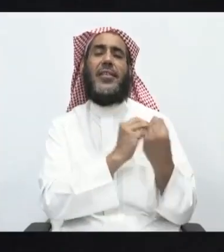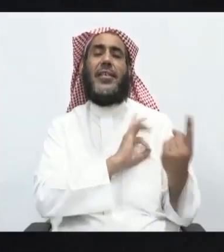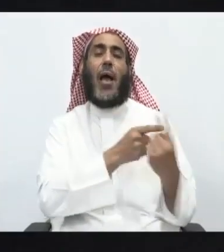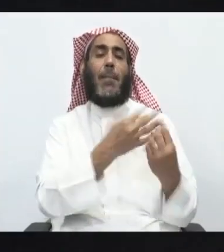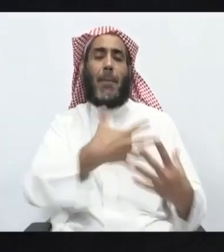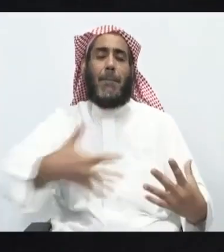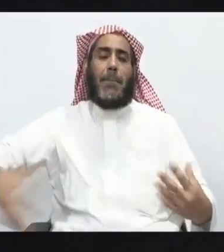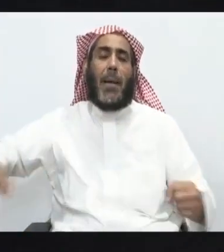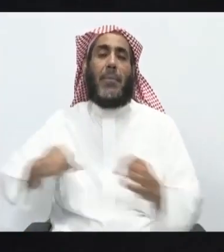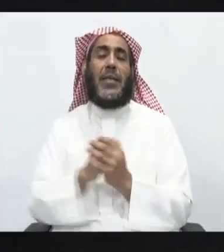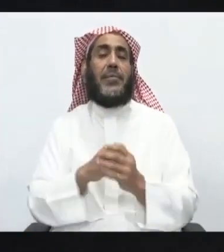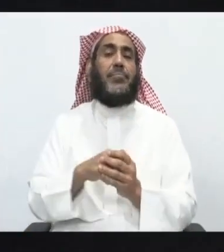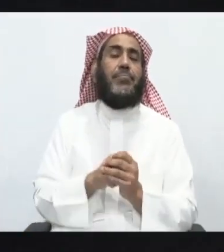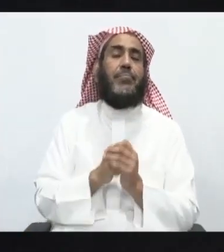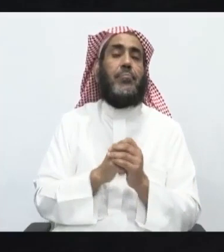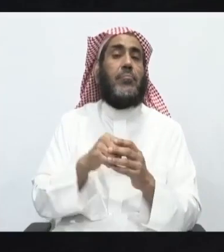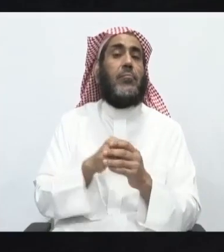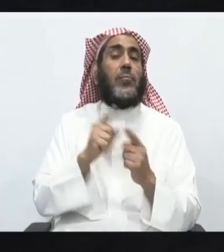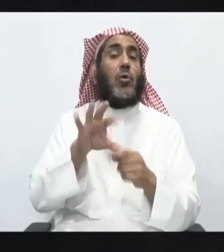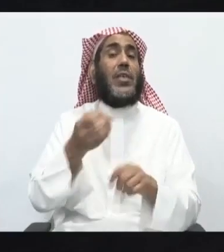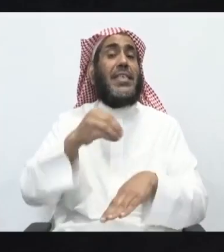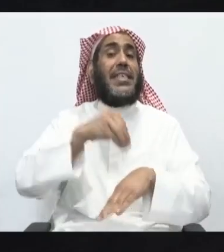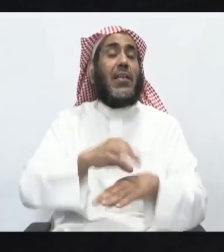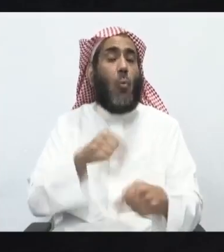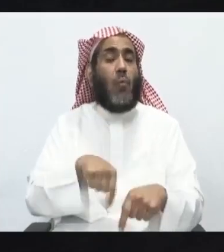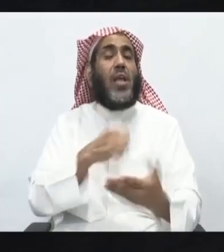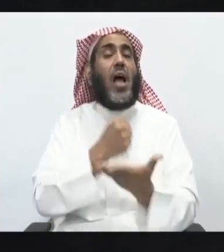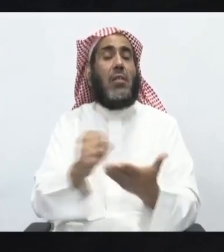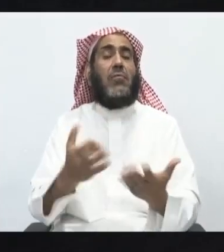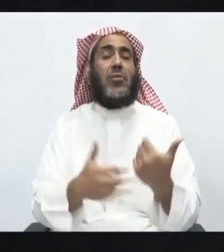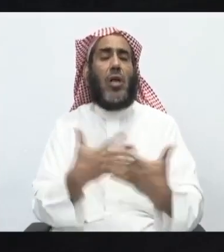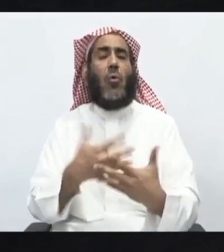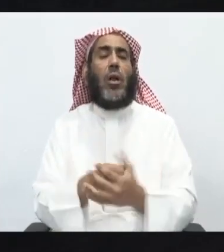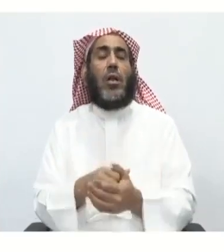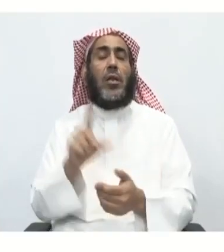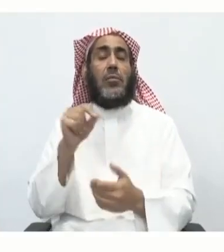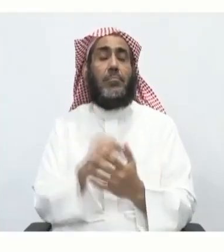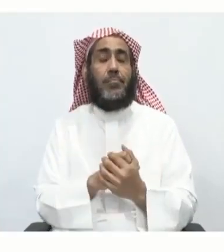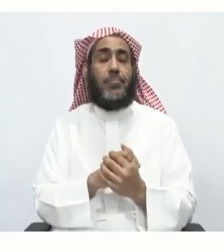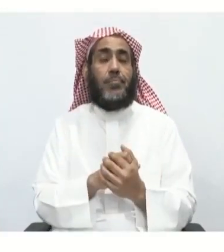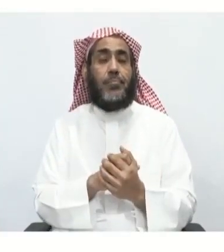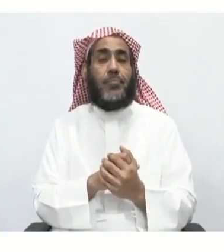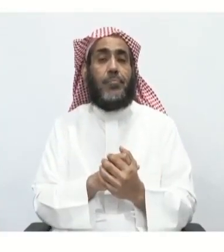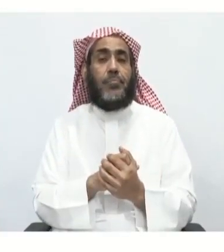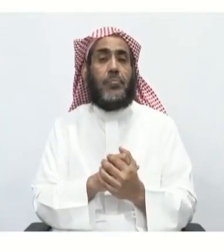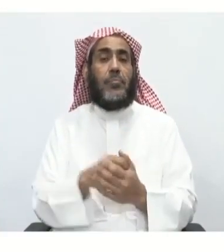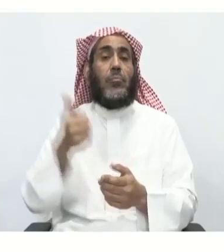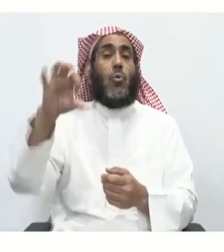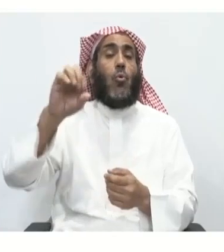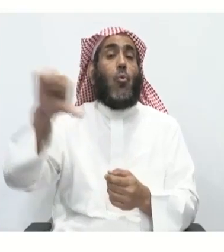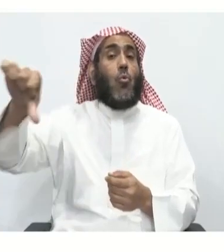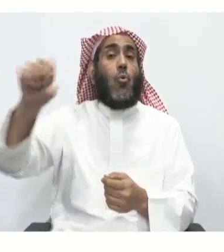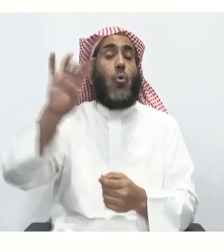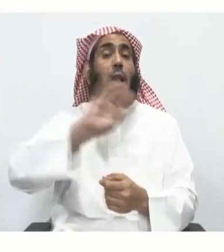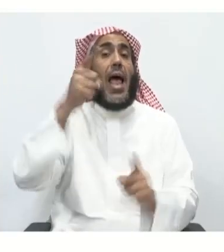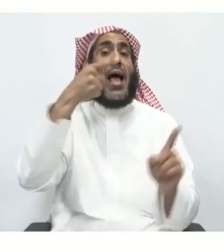الامهات اوه رحمه بابنائه هنا زياده ام حذف احسنتم هنا اوت واو هنا